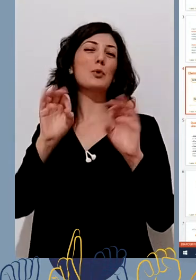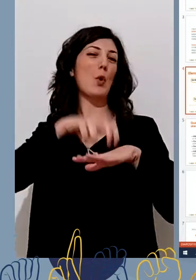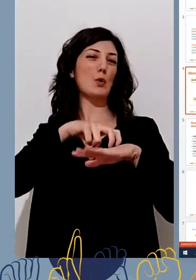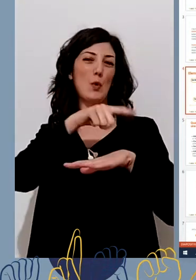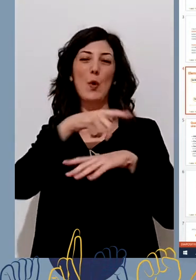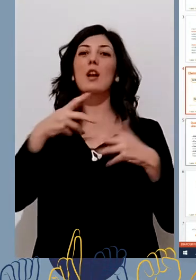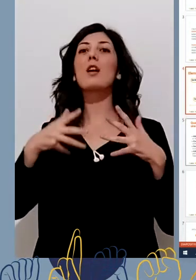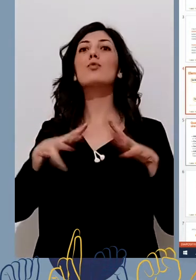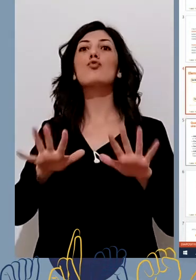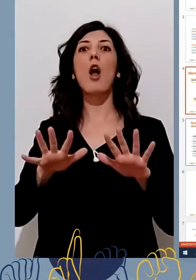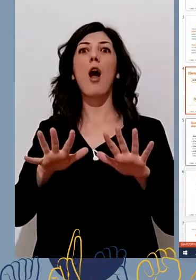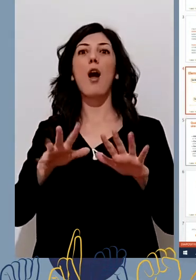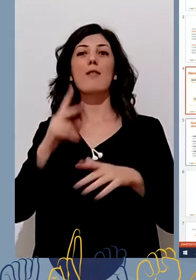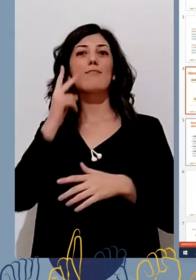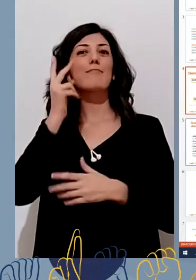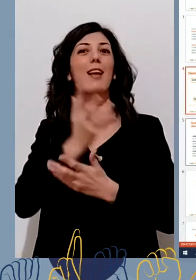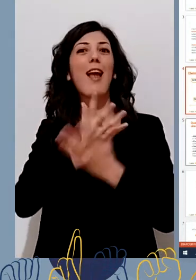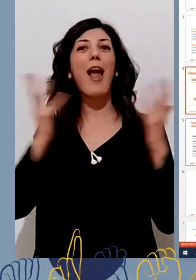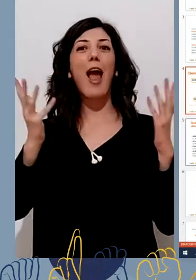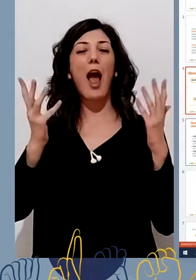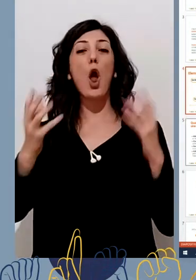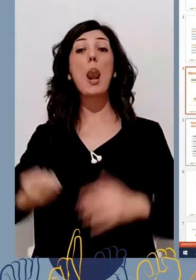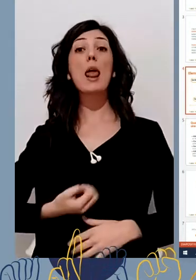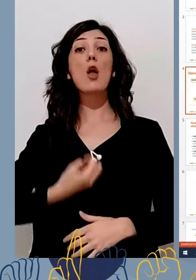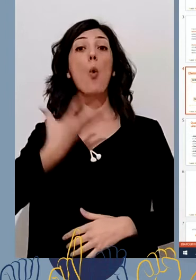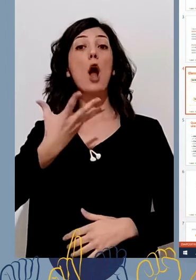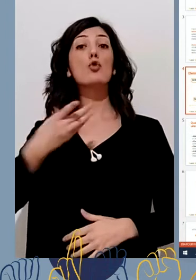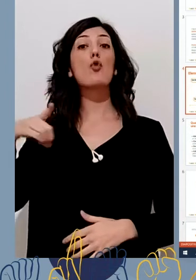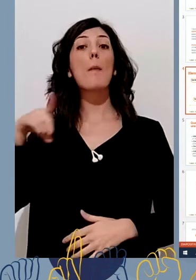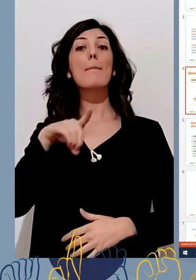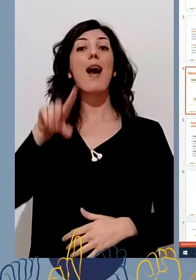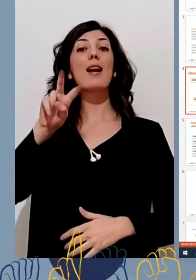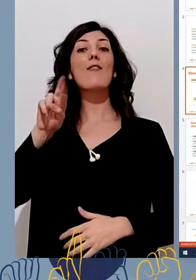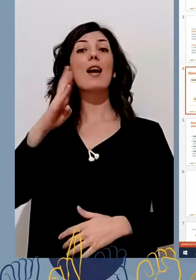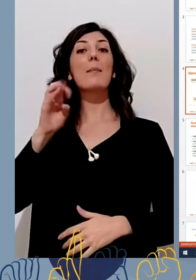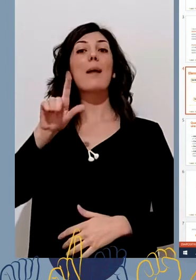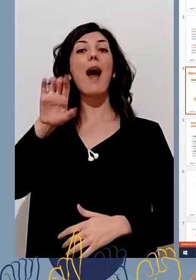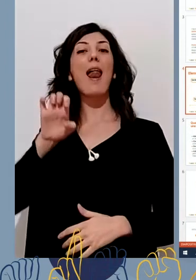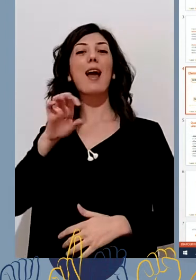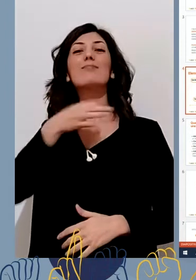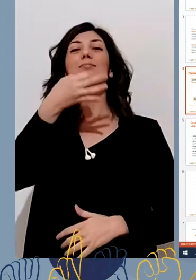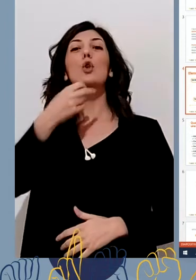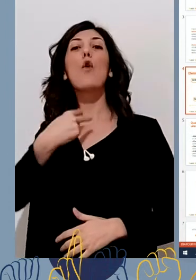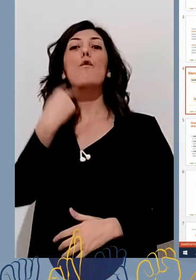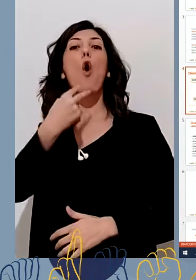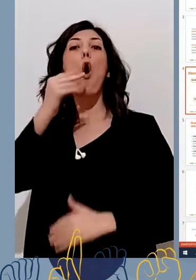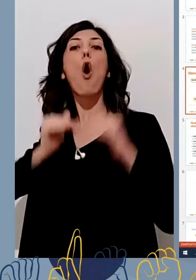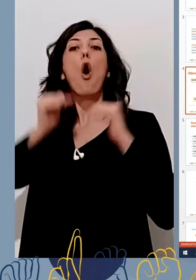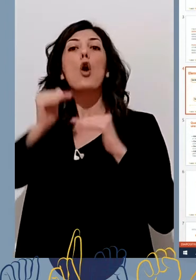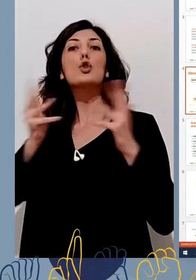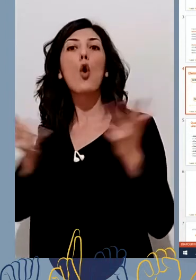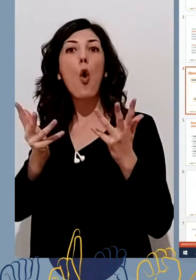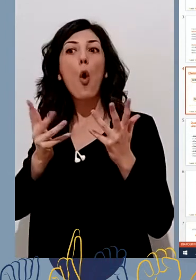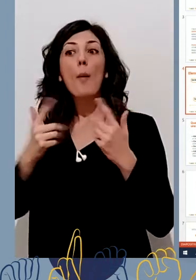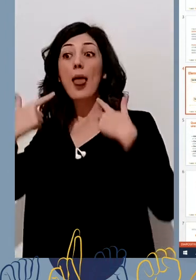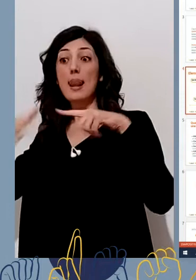assistere che il linguaggio paraverbale, ovvero quello che noi esprimiamo con il tono della voce, attraverso la lingua dei segni viene espresso